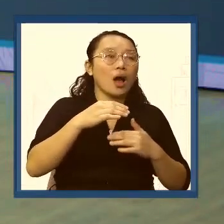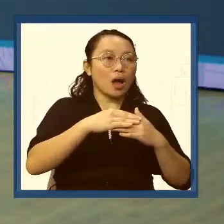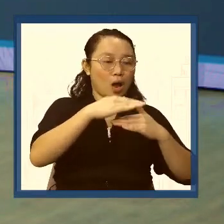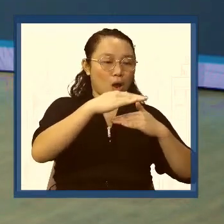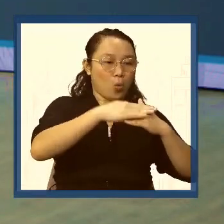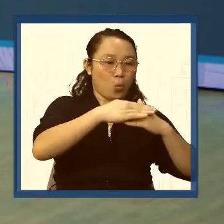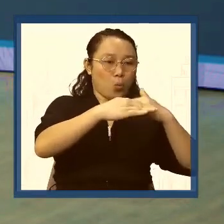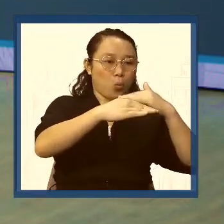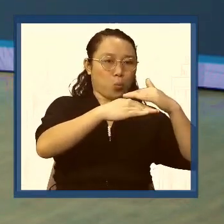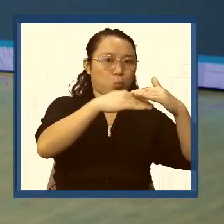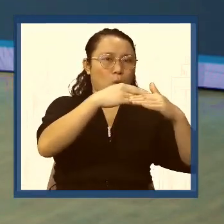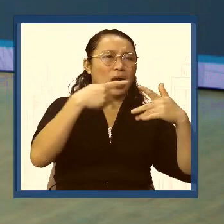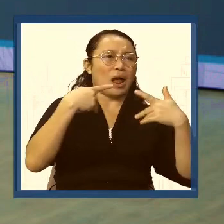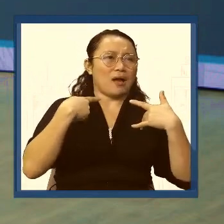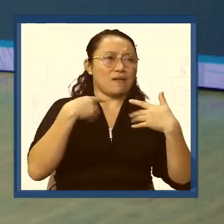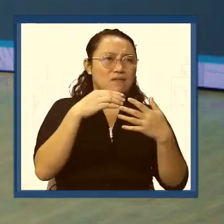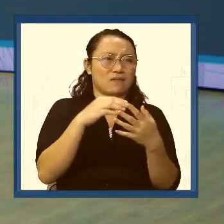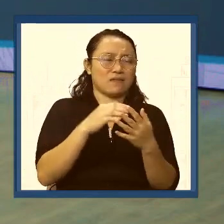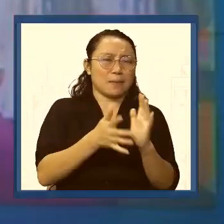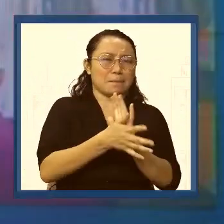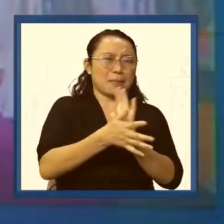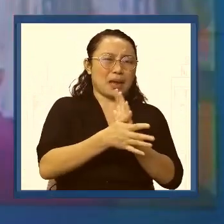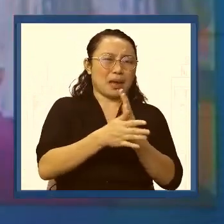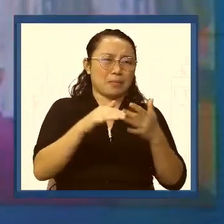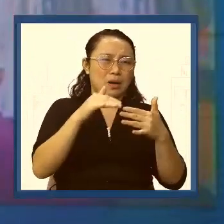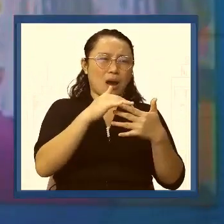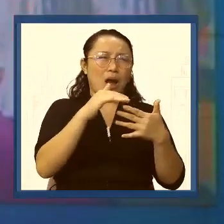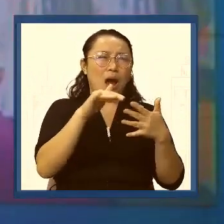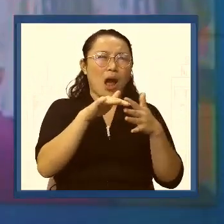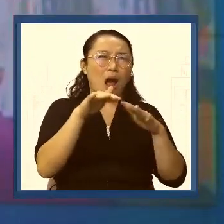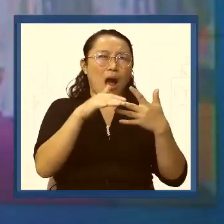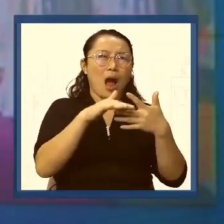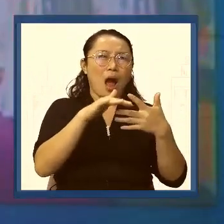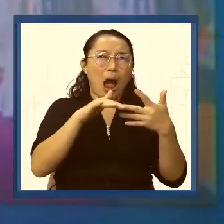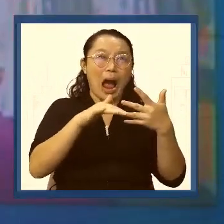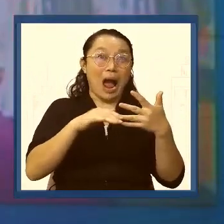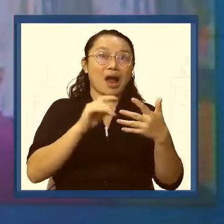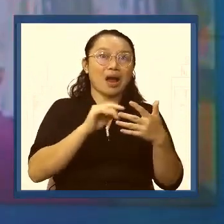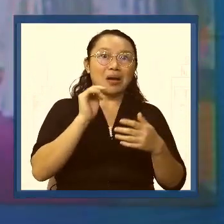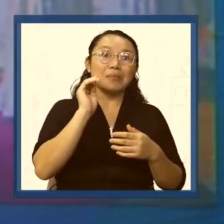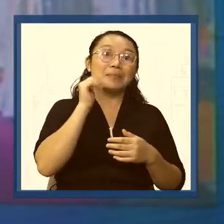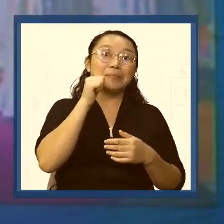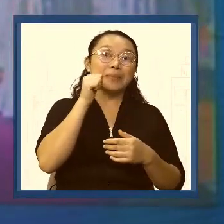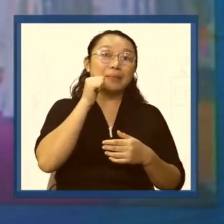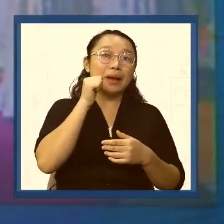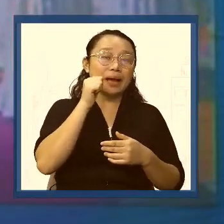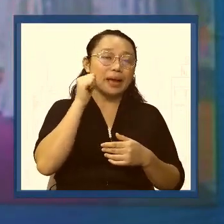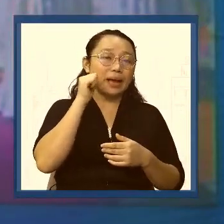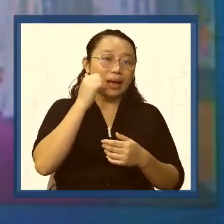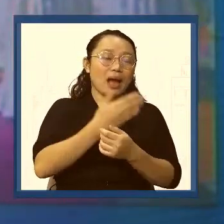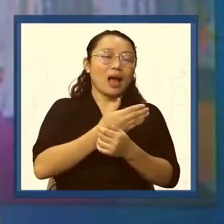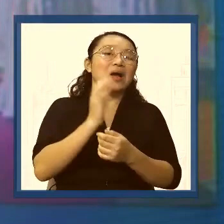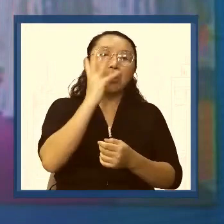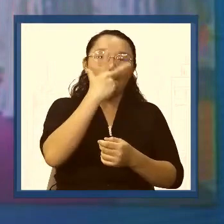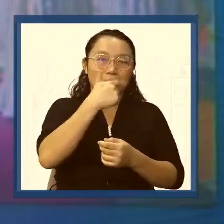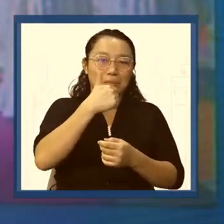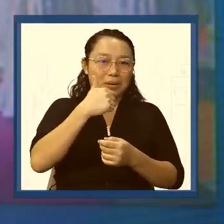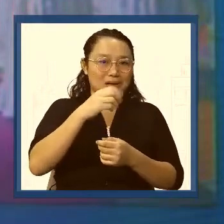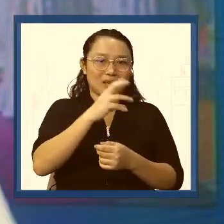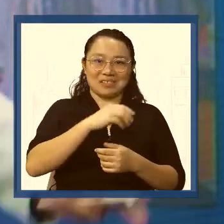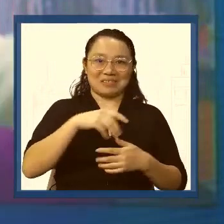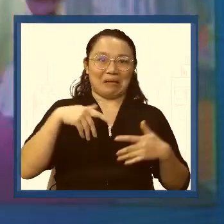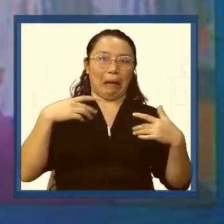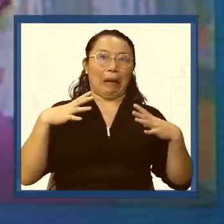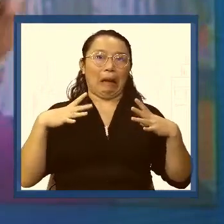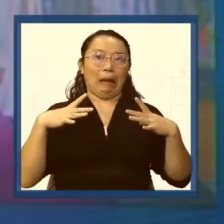iyang namatay nga bana. Kay wa madugay ang mga babae na minyo kay may magitsura. Ingon siya, hayahay kaayo akong kinabuhi